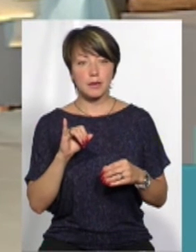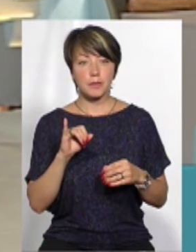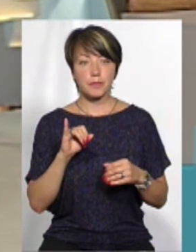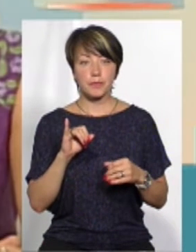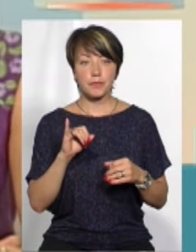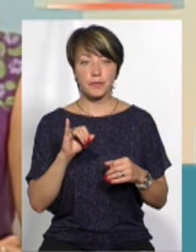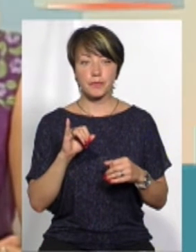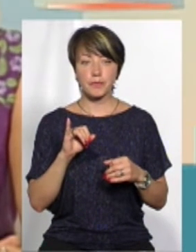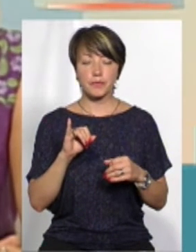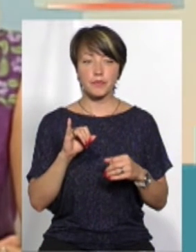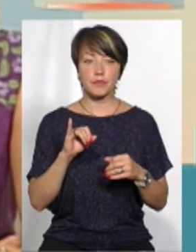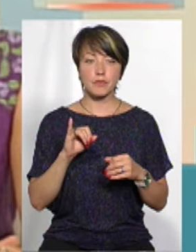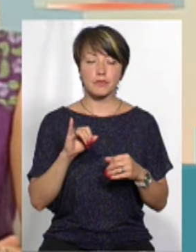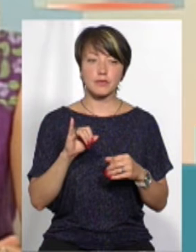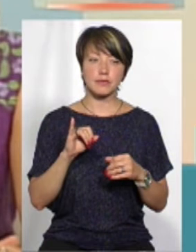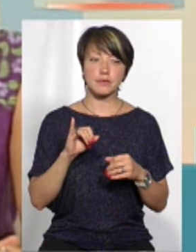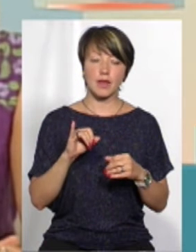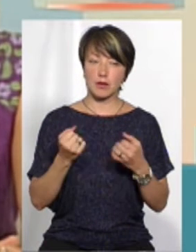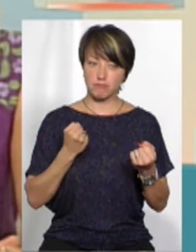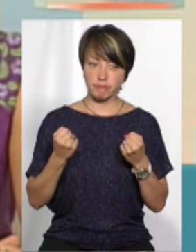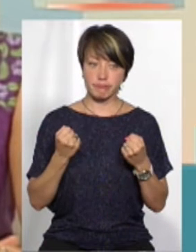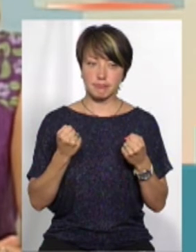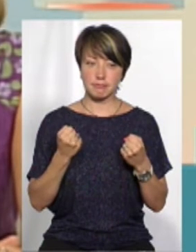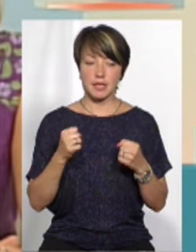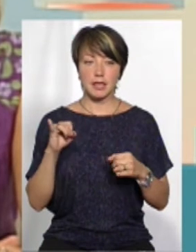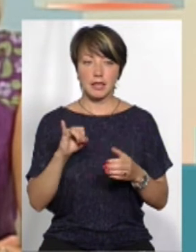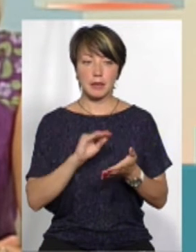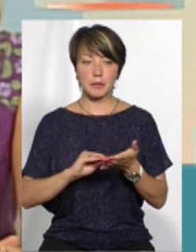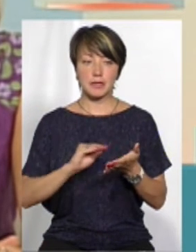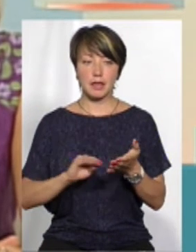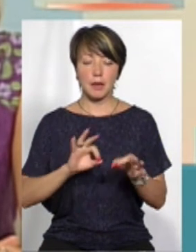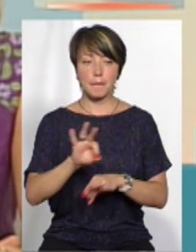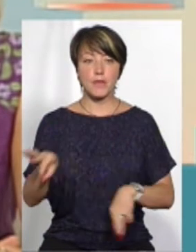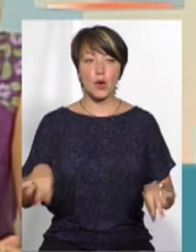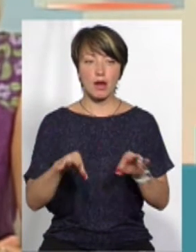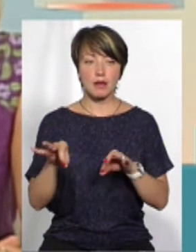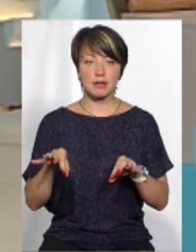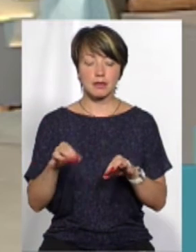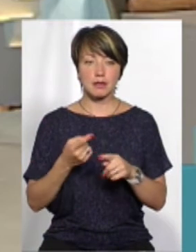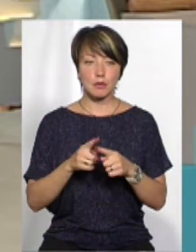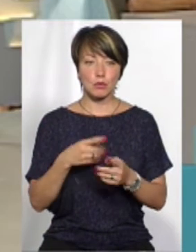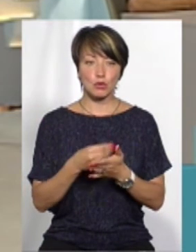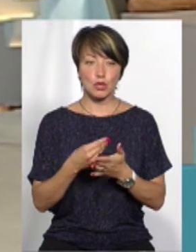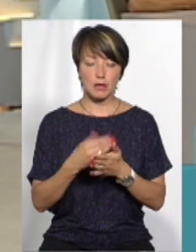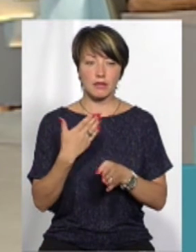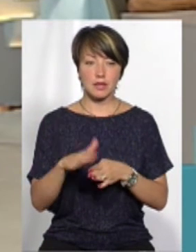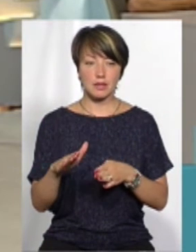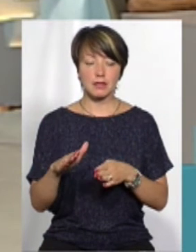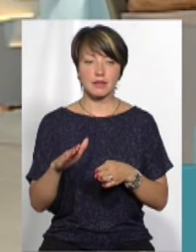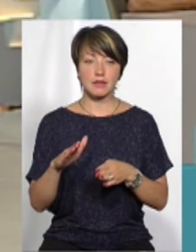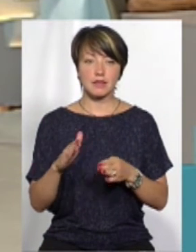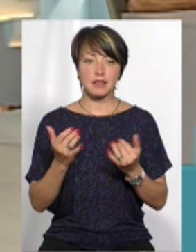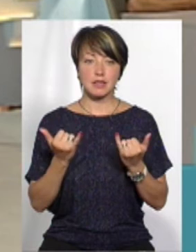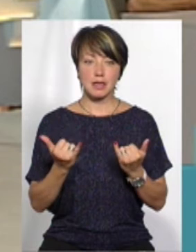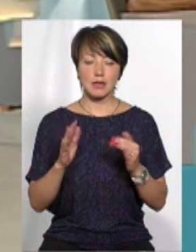вони досить такі прочні. І потім ми написали проєкт на цей бюджет, виграли його, і зараз